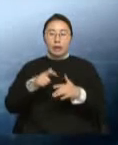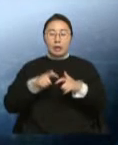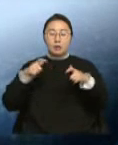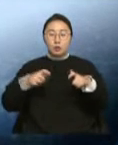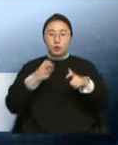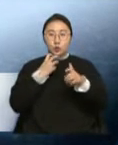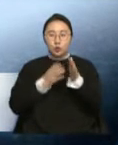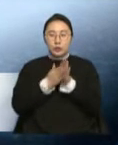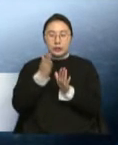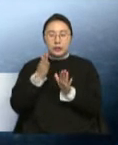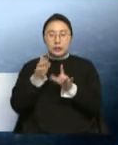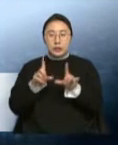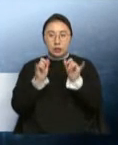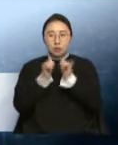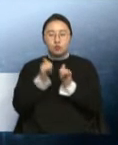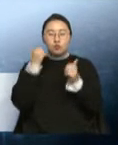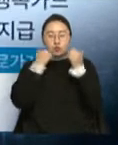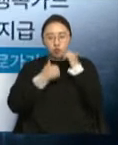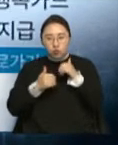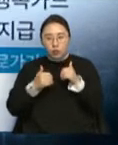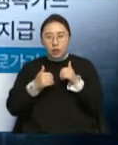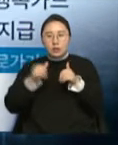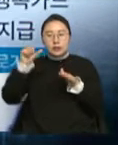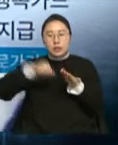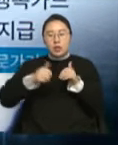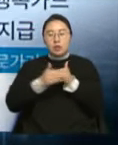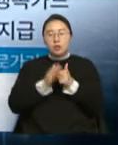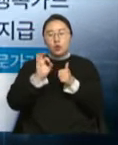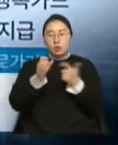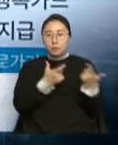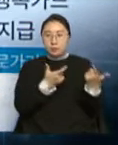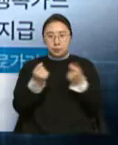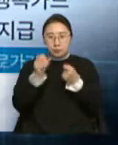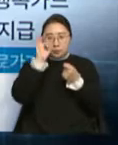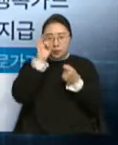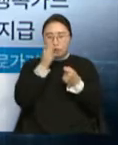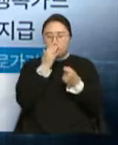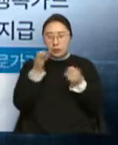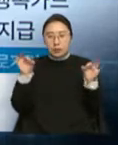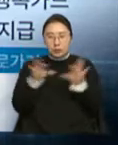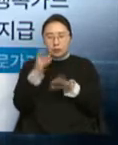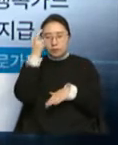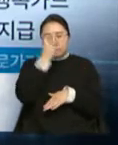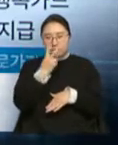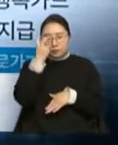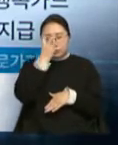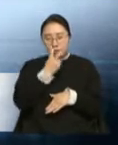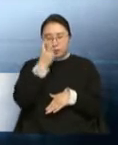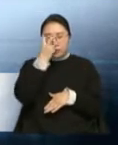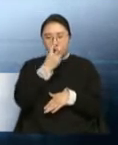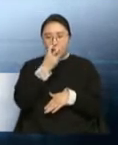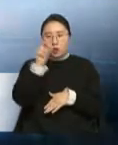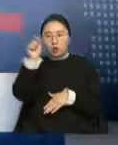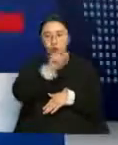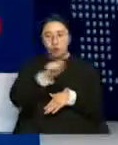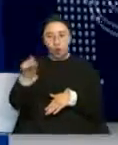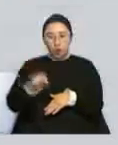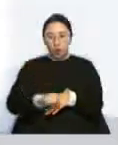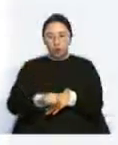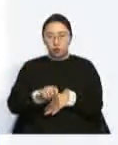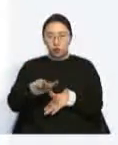강남구는 서울시민 누구나 재난 지원금을 한 번에 볼 수 있는 간편 조에 서비스를 전국 최초로 자체 개발